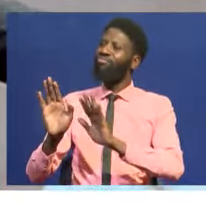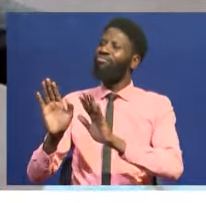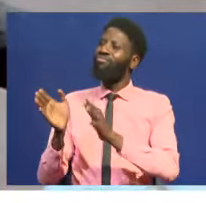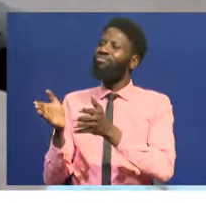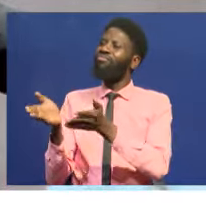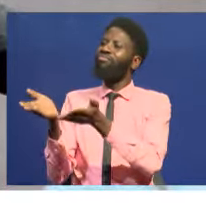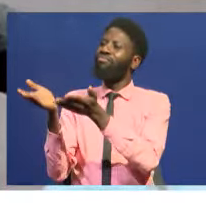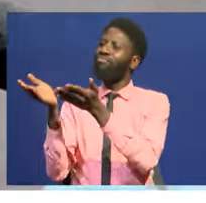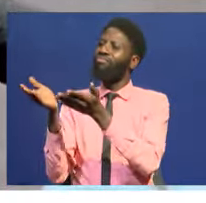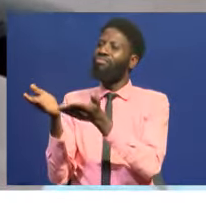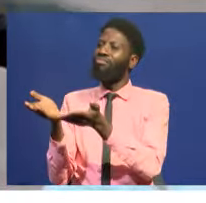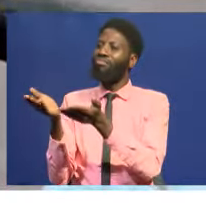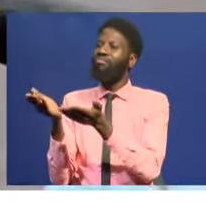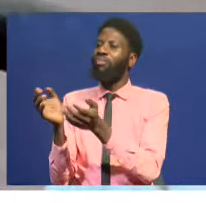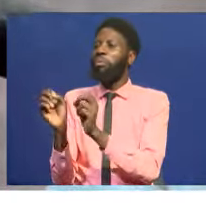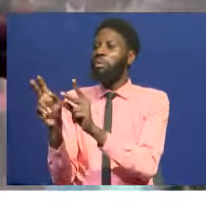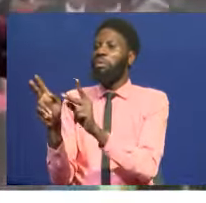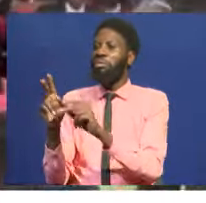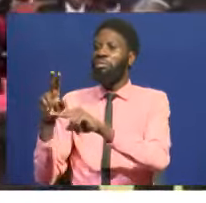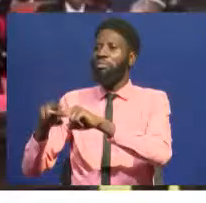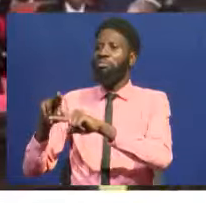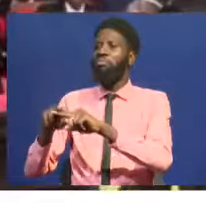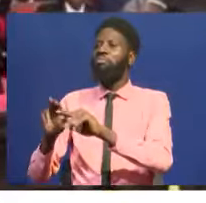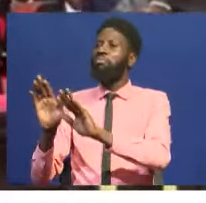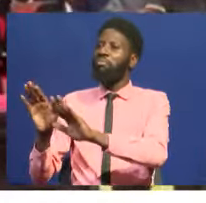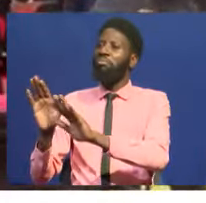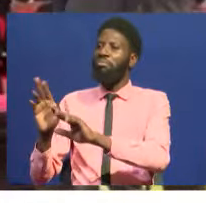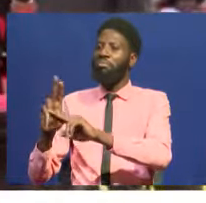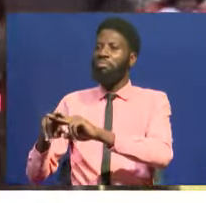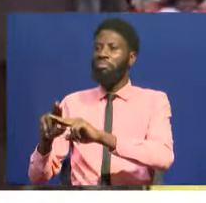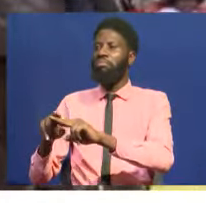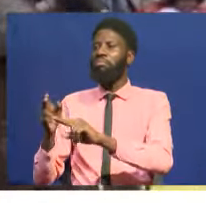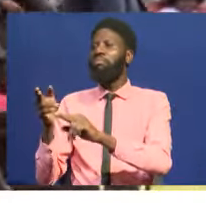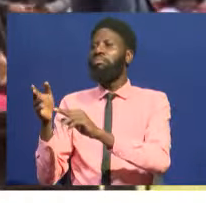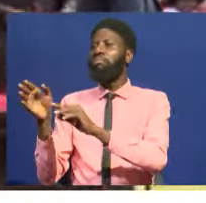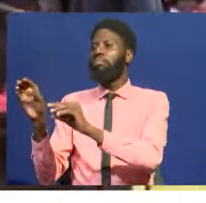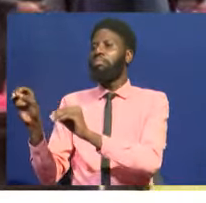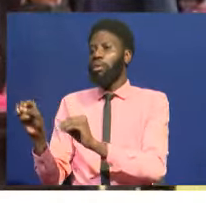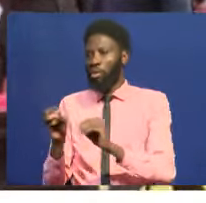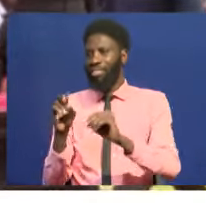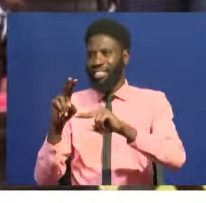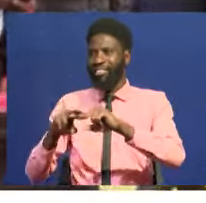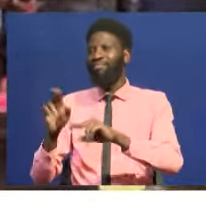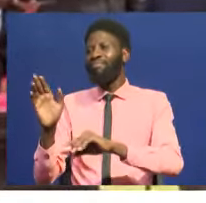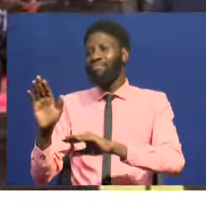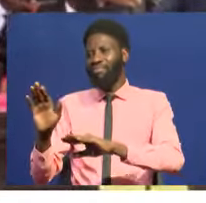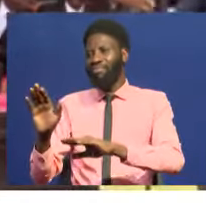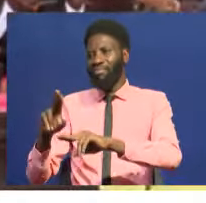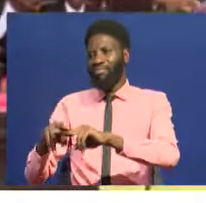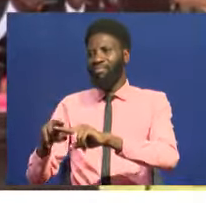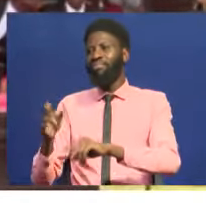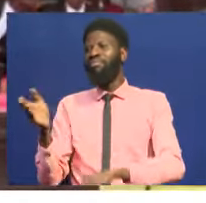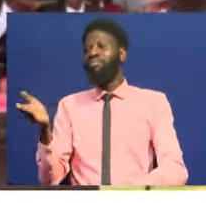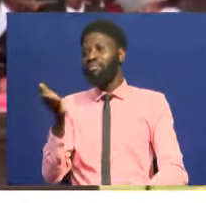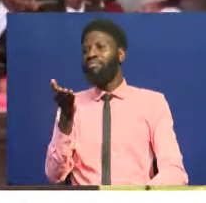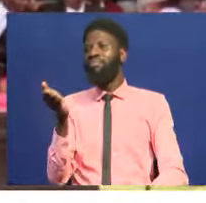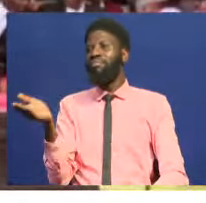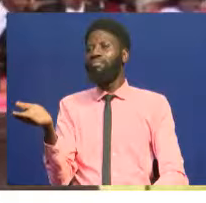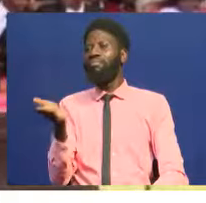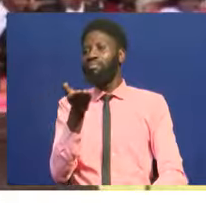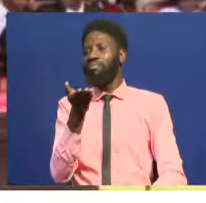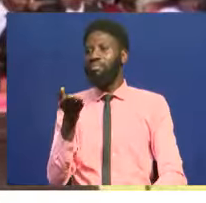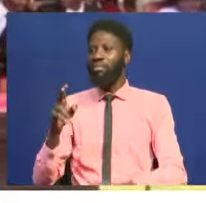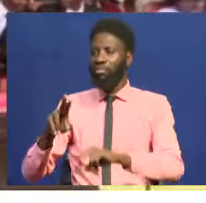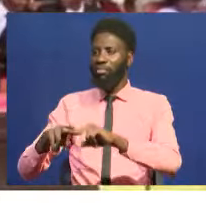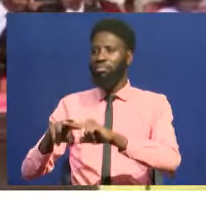Sasa, tebunginyo. Wacha tu aketi hapa. Pelekeni ye aketi hapa. Tebunginyo. Tebunginyo.